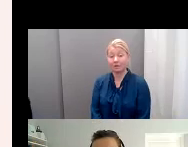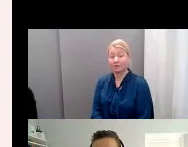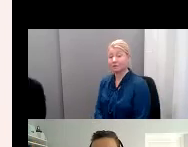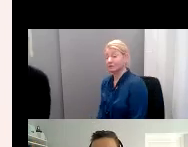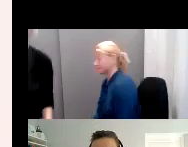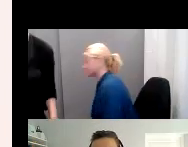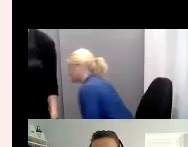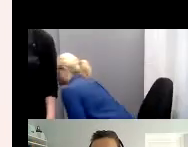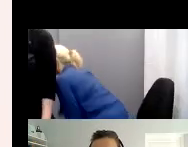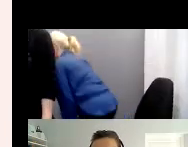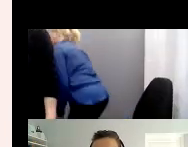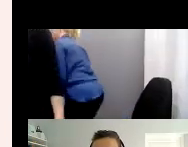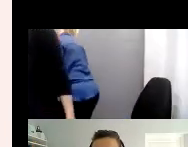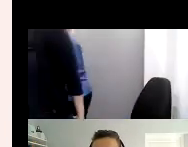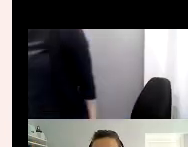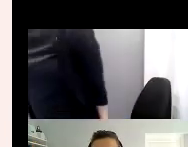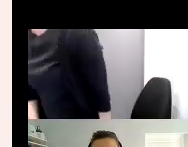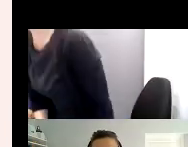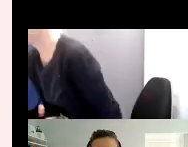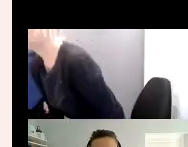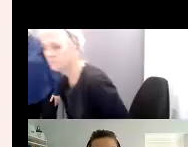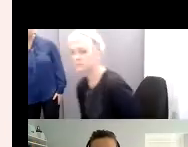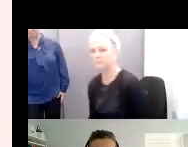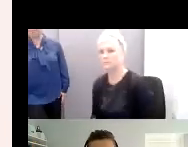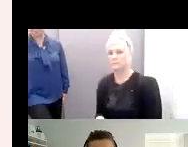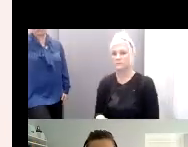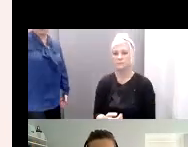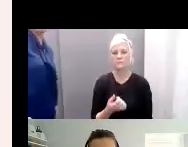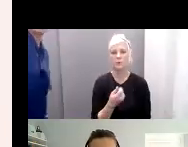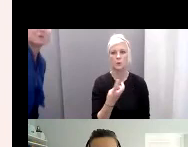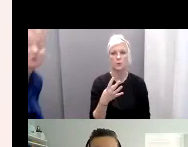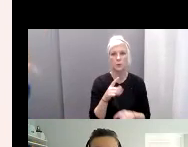Och jag tror att vi kanske har några minuter för frågor.